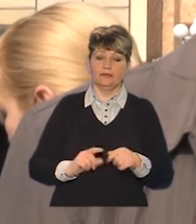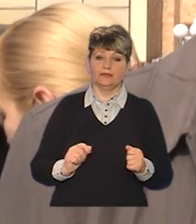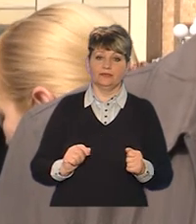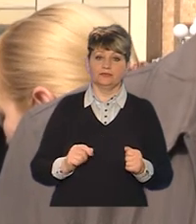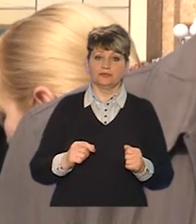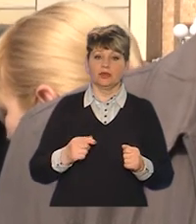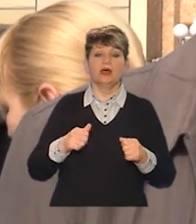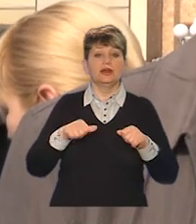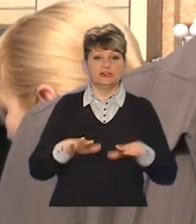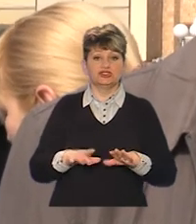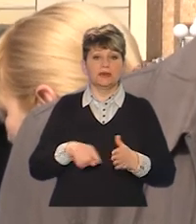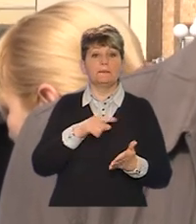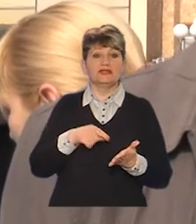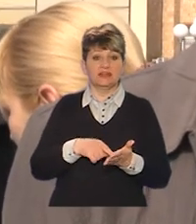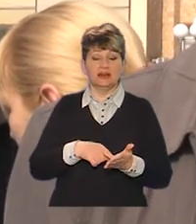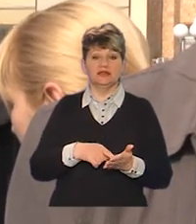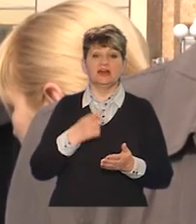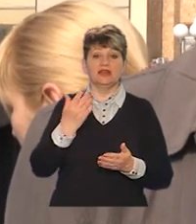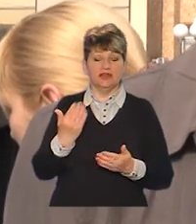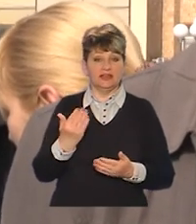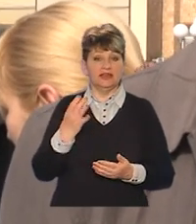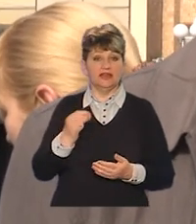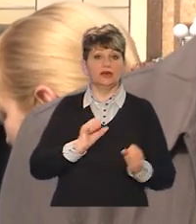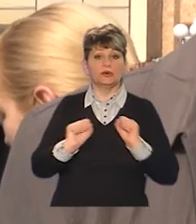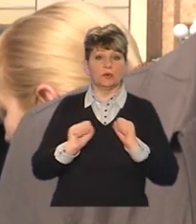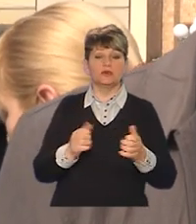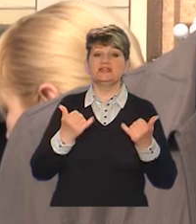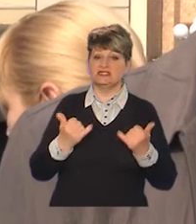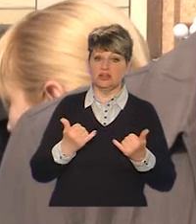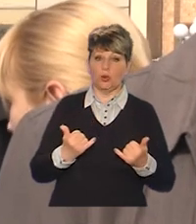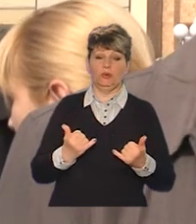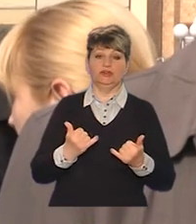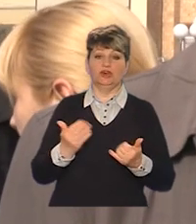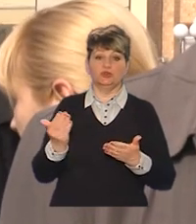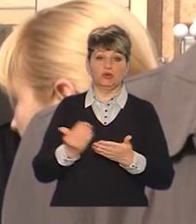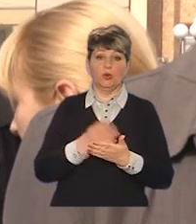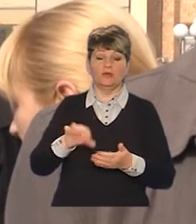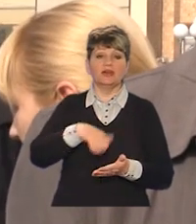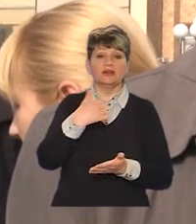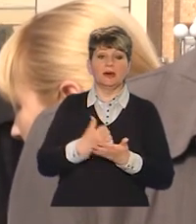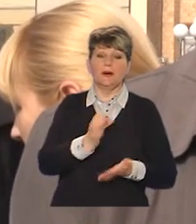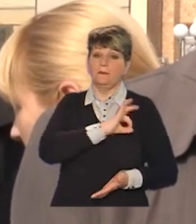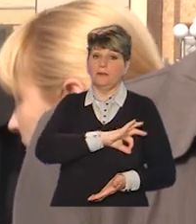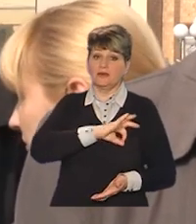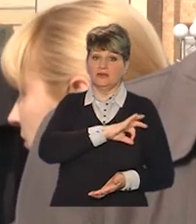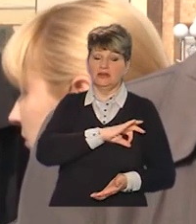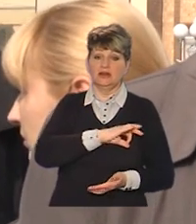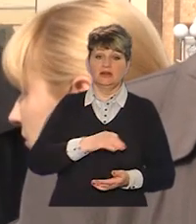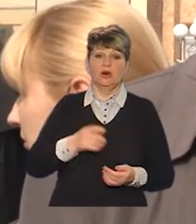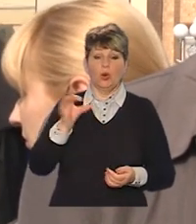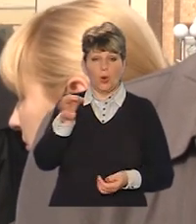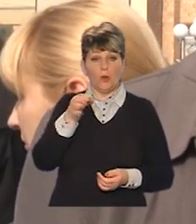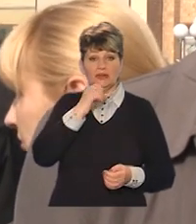це вирішить питання? Це вирішить питання, і він прикладає всі зусилля. Сьогодні він і голова профспілкового комітету